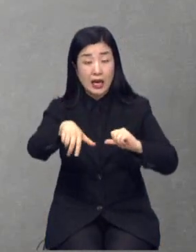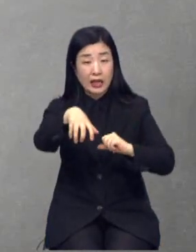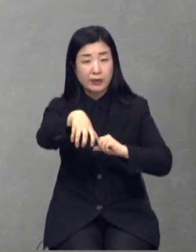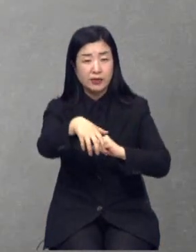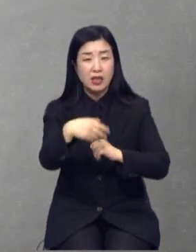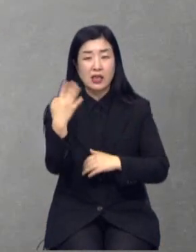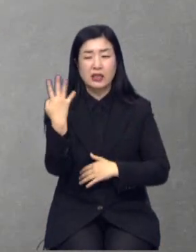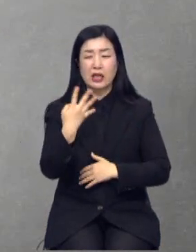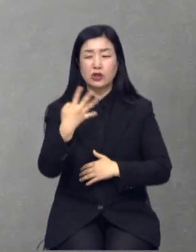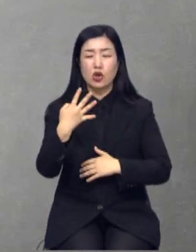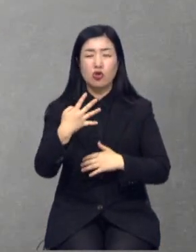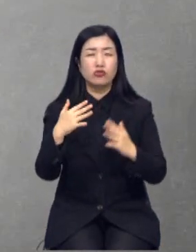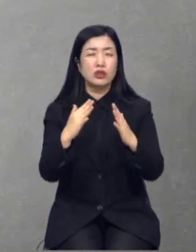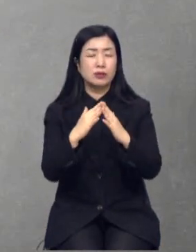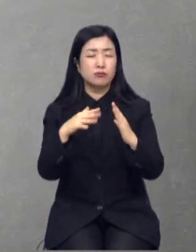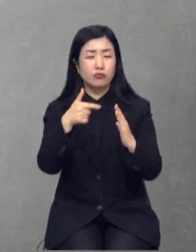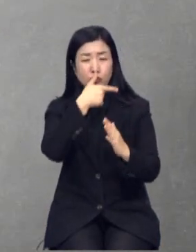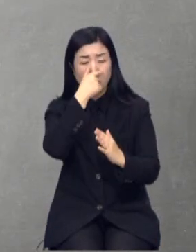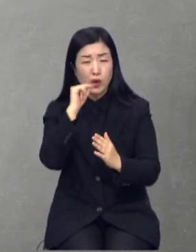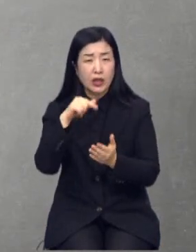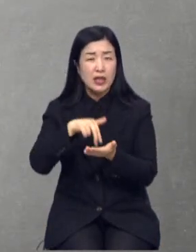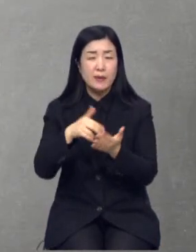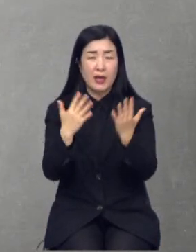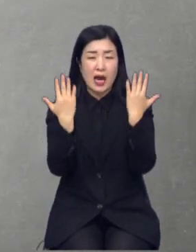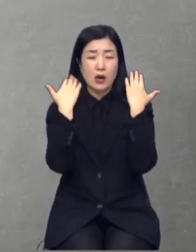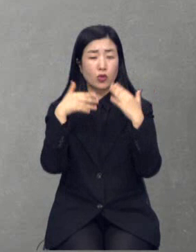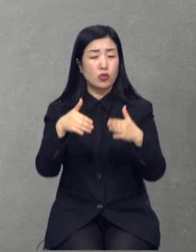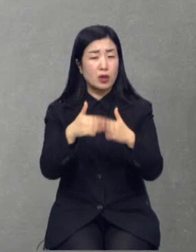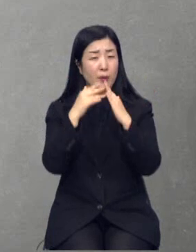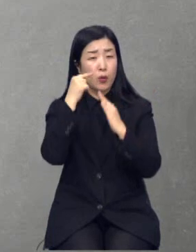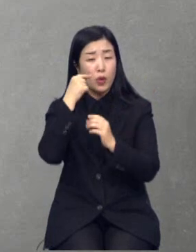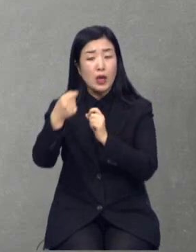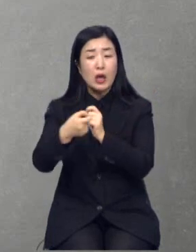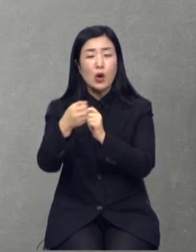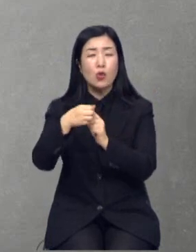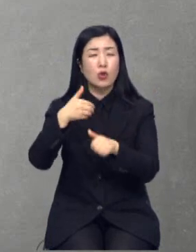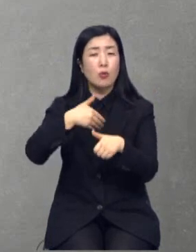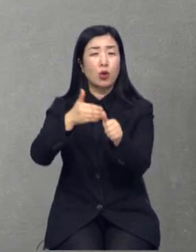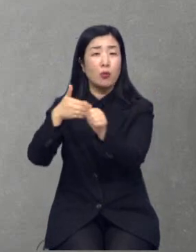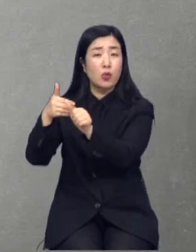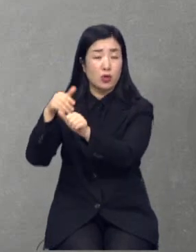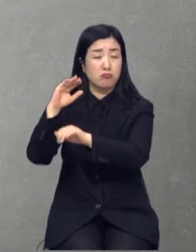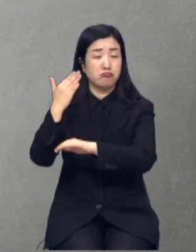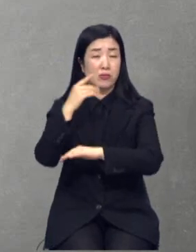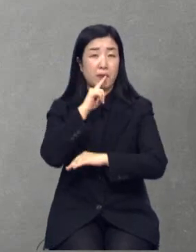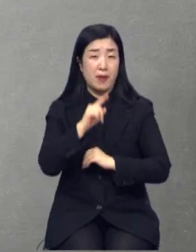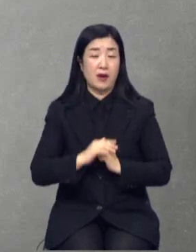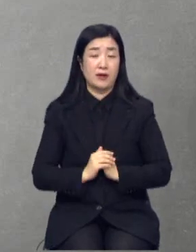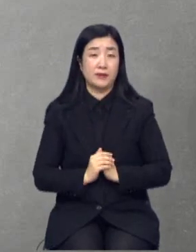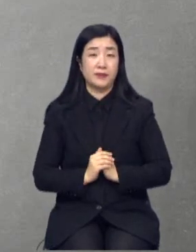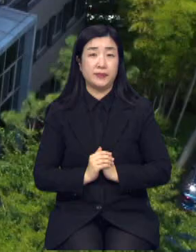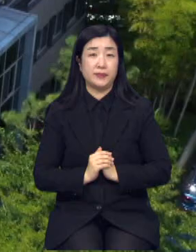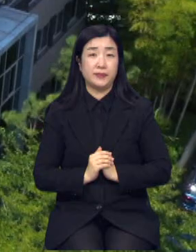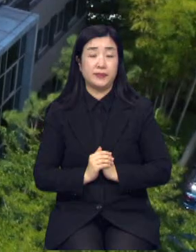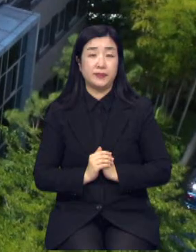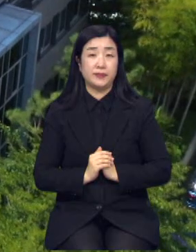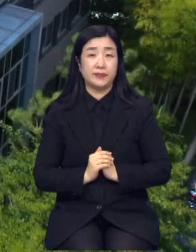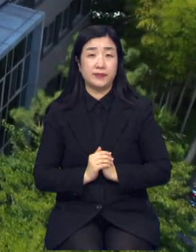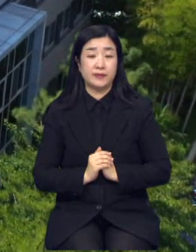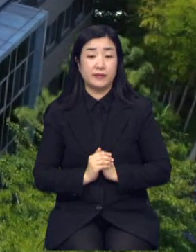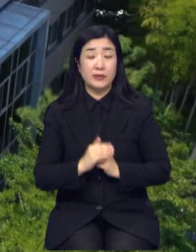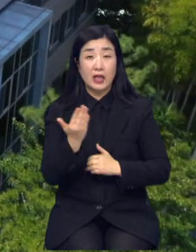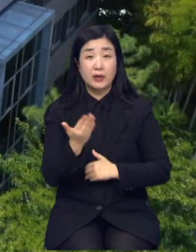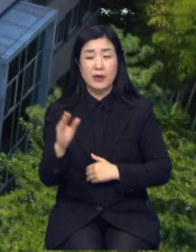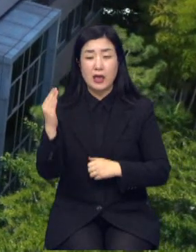4천 세대가 안 돼 학교 신설이 불가능하고 인접한 학교에 분산 배치하면 된다는 것이었습니다.